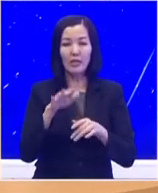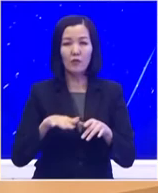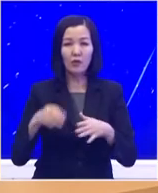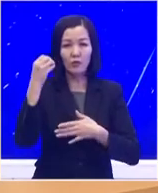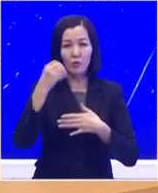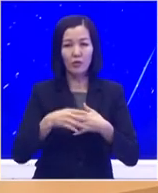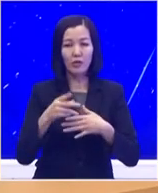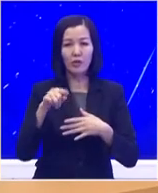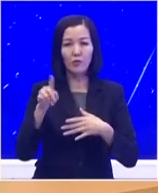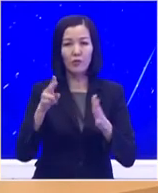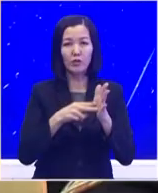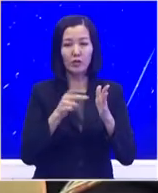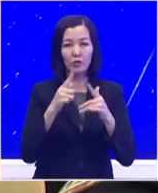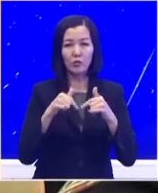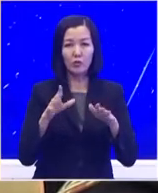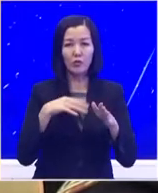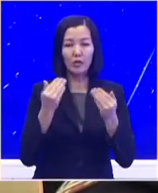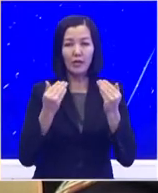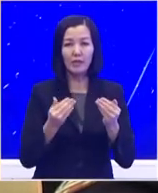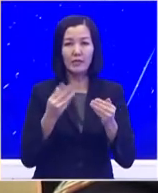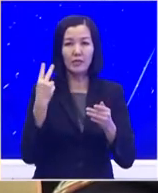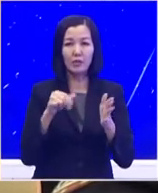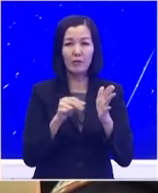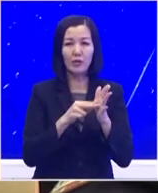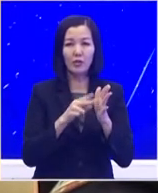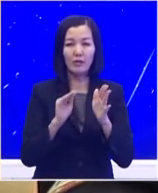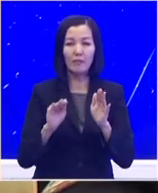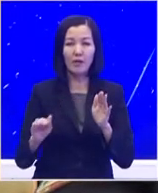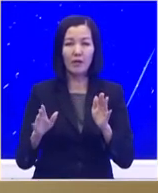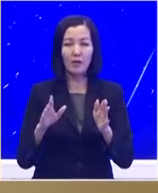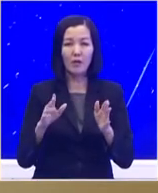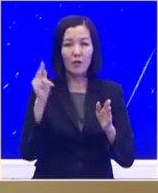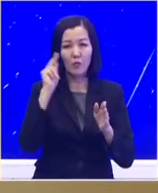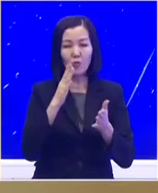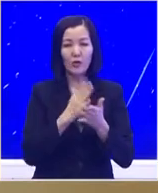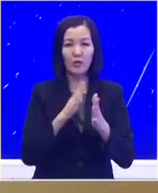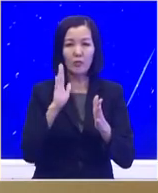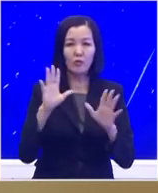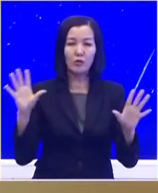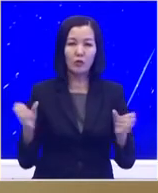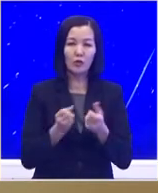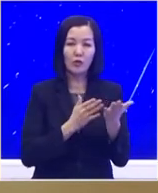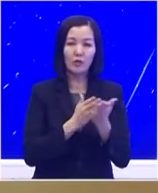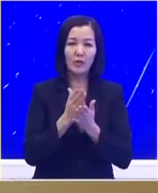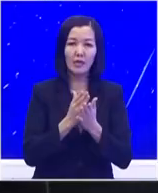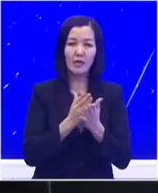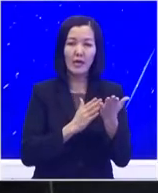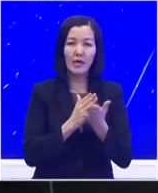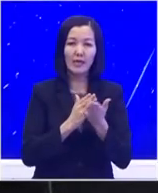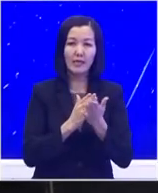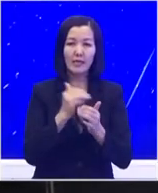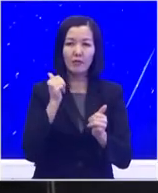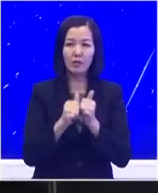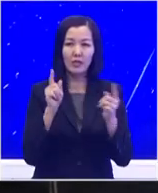орталығы номері 7 мектепте құрылды. Қазір онда 27 бала оқиды. Болашақ құтқарушылар сала қызметкерлері және ардагерлермен